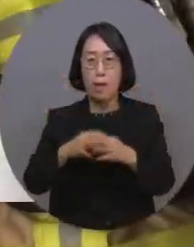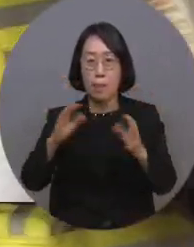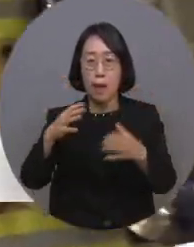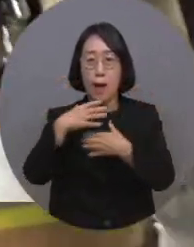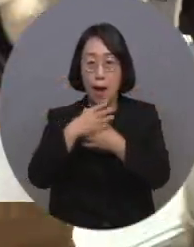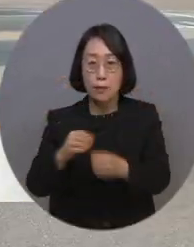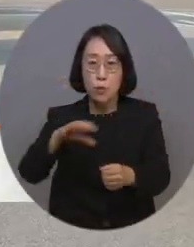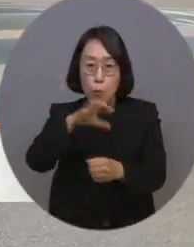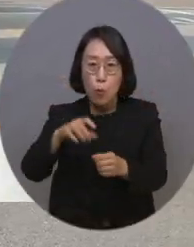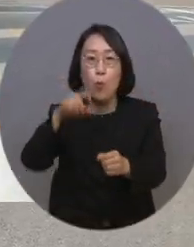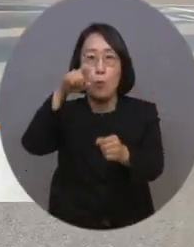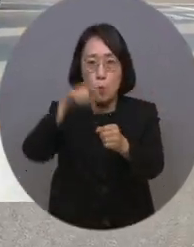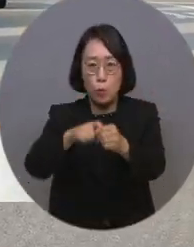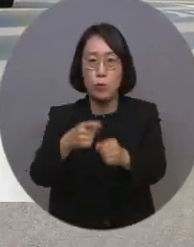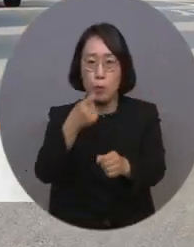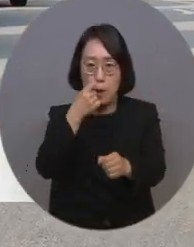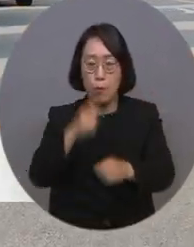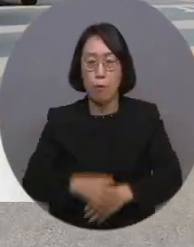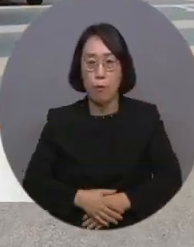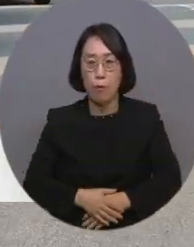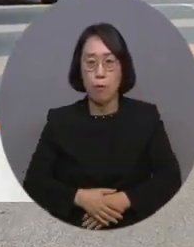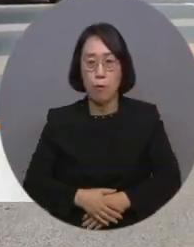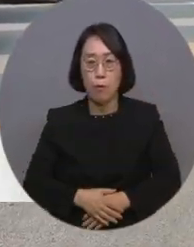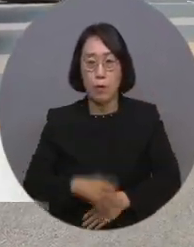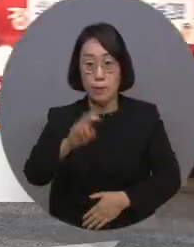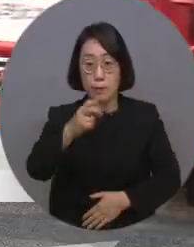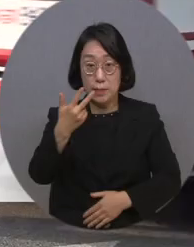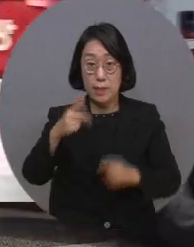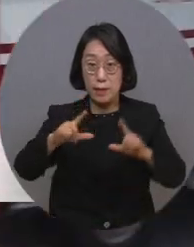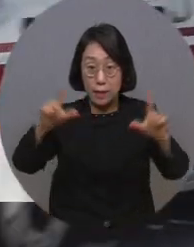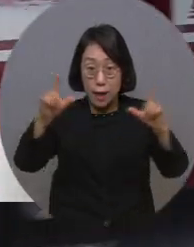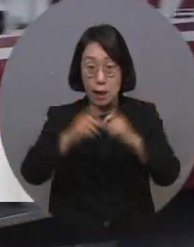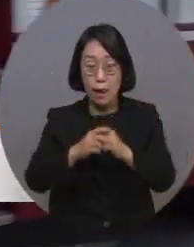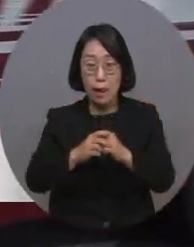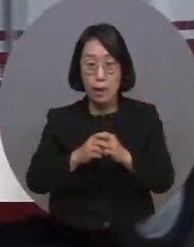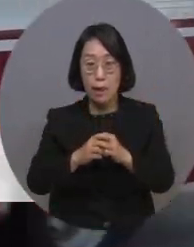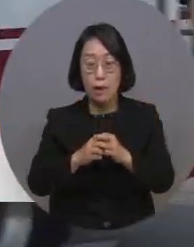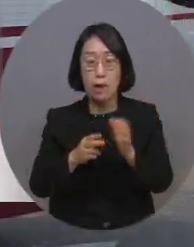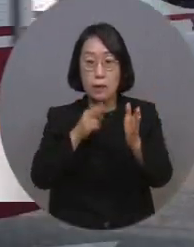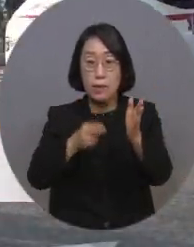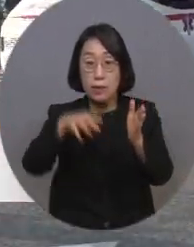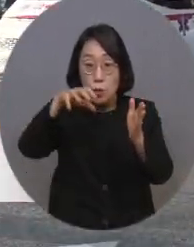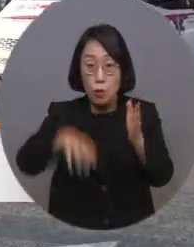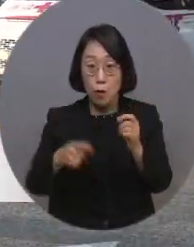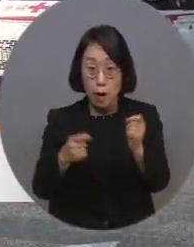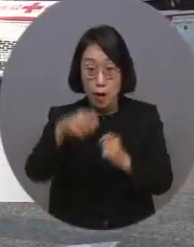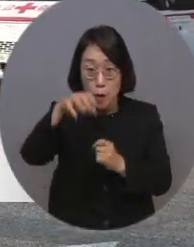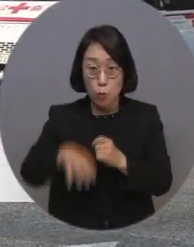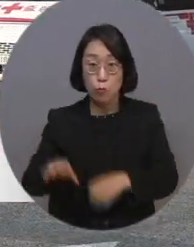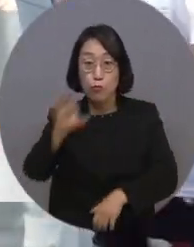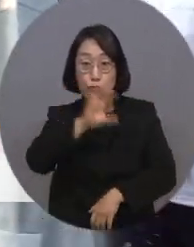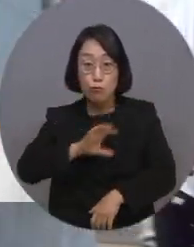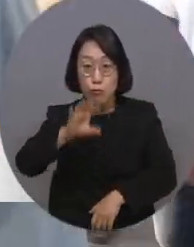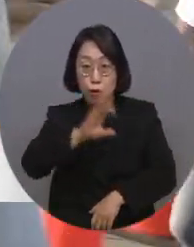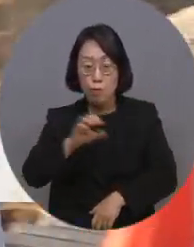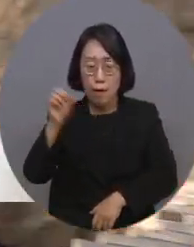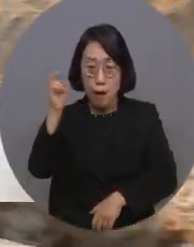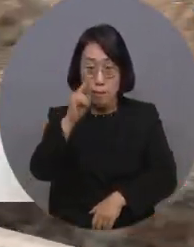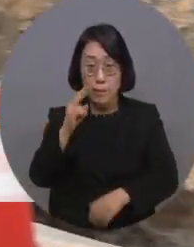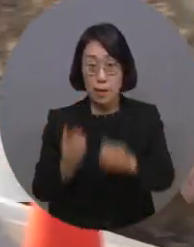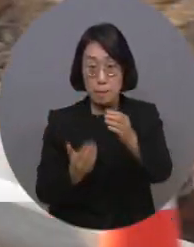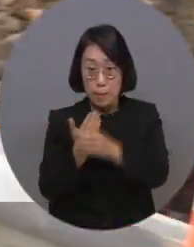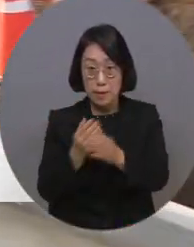위해서 진행됐습니다. 특히 27일 진행된 원주역 일원에서 진행된 상황훈련으로 신속한